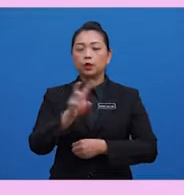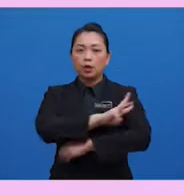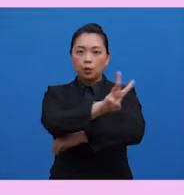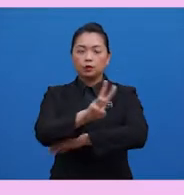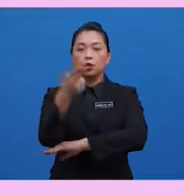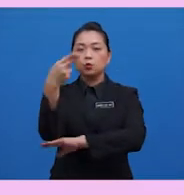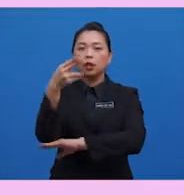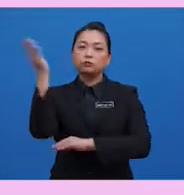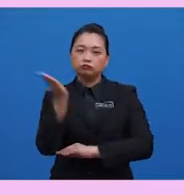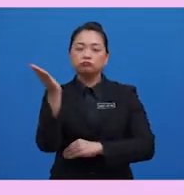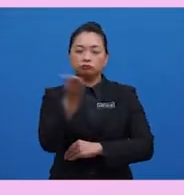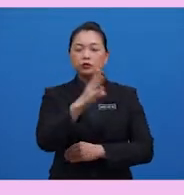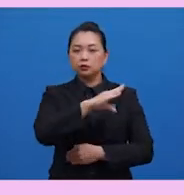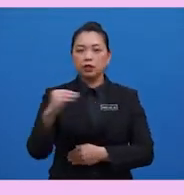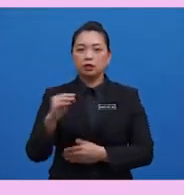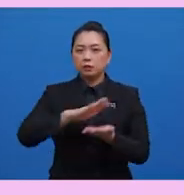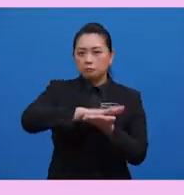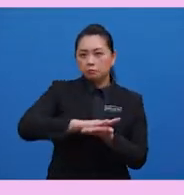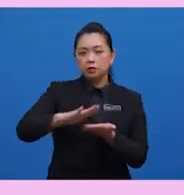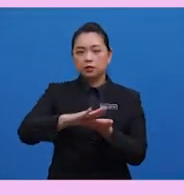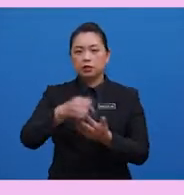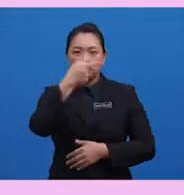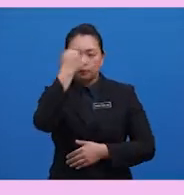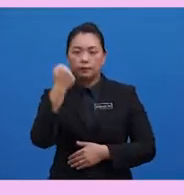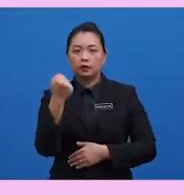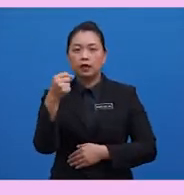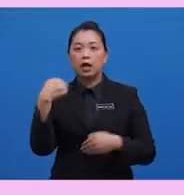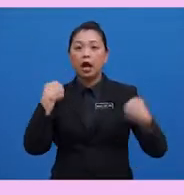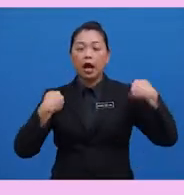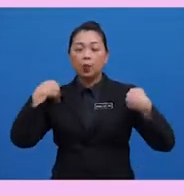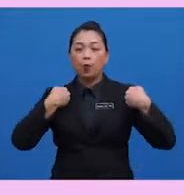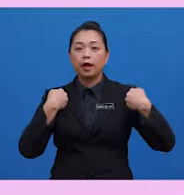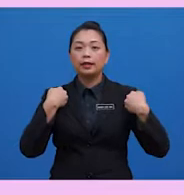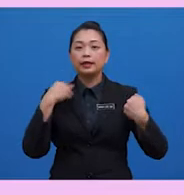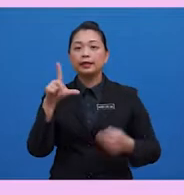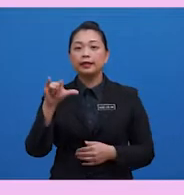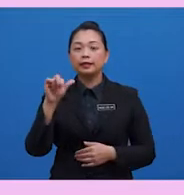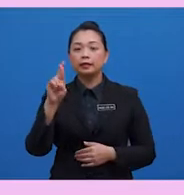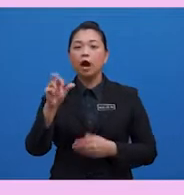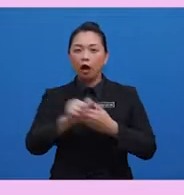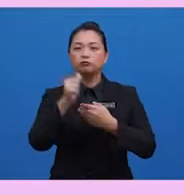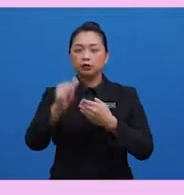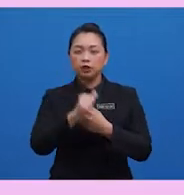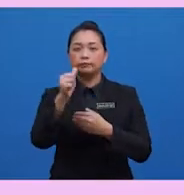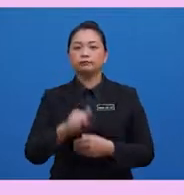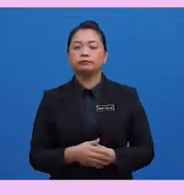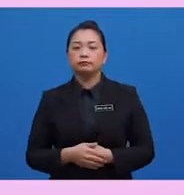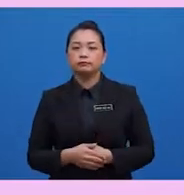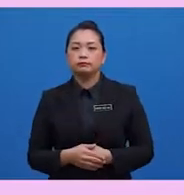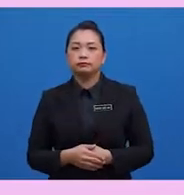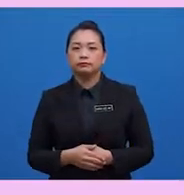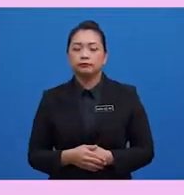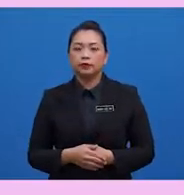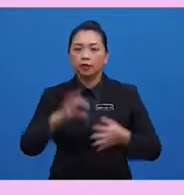hutan ditebang dan dibersihkan mengakibatkan haiwan liar terancam, menjejaskan kitar